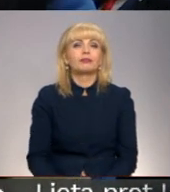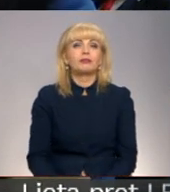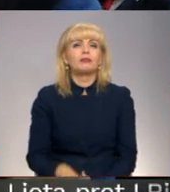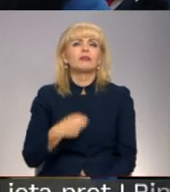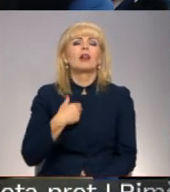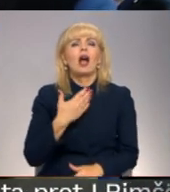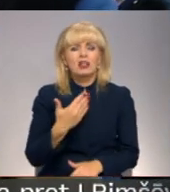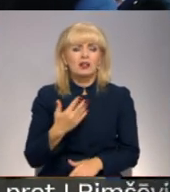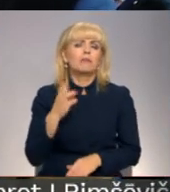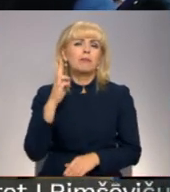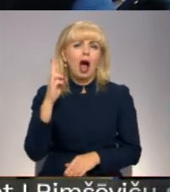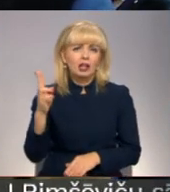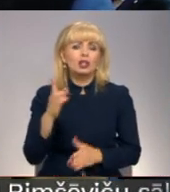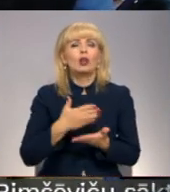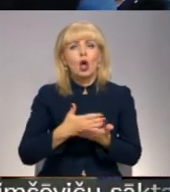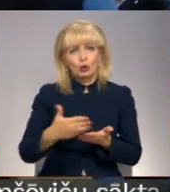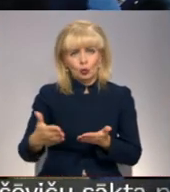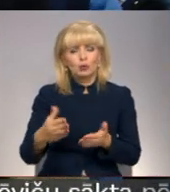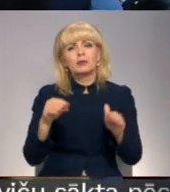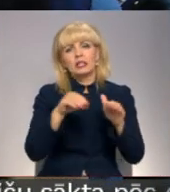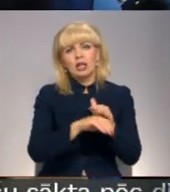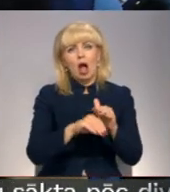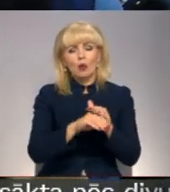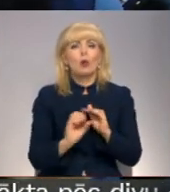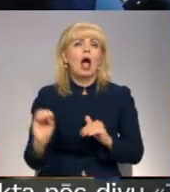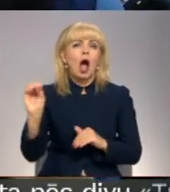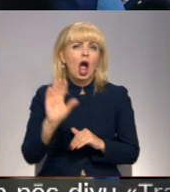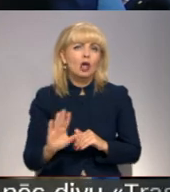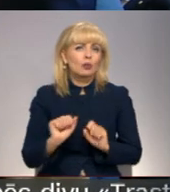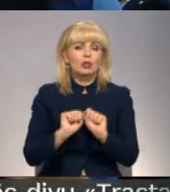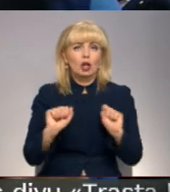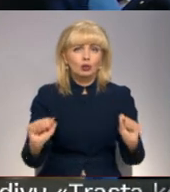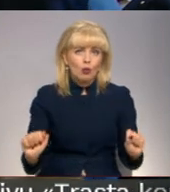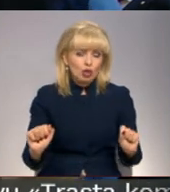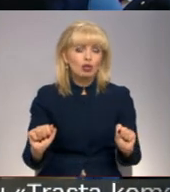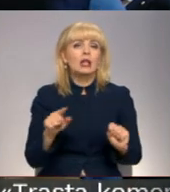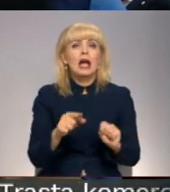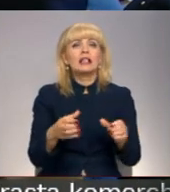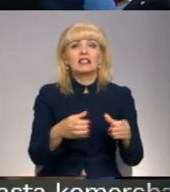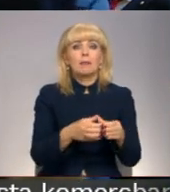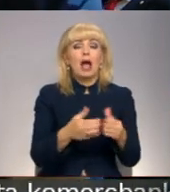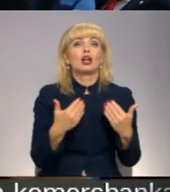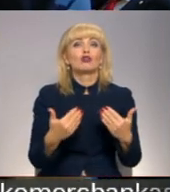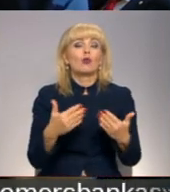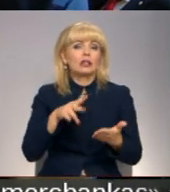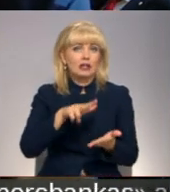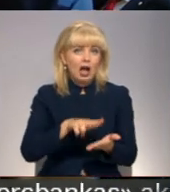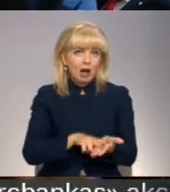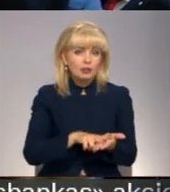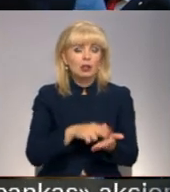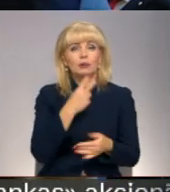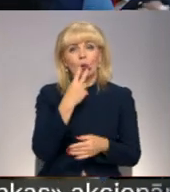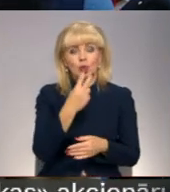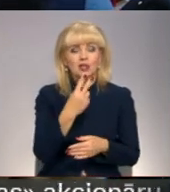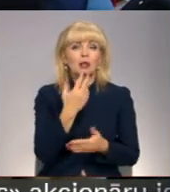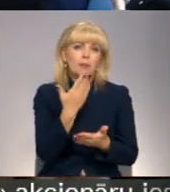Esam absolūti pārliecināti, ka turpināsim ieguldīt Eiropas drošībā. Apvienotie reaģēšanas spēki, kas šodien tika apstiprināti, uzskatām demonstrēt,